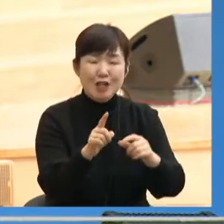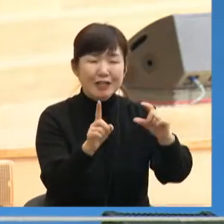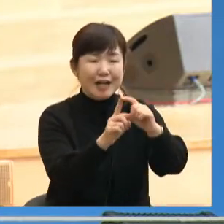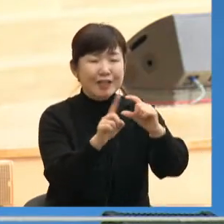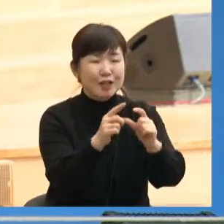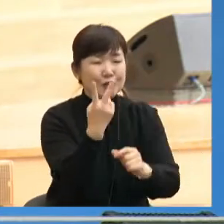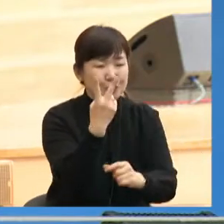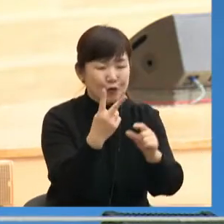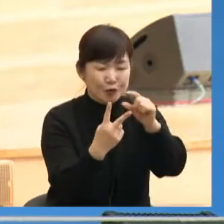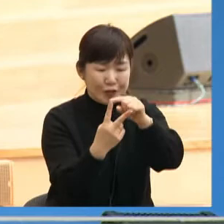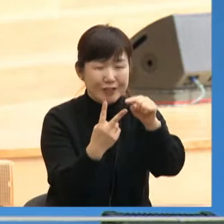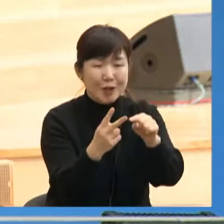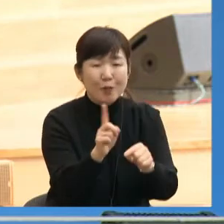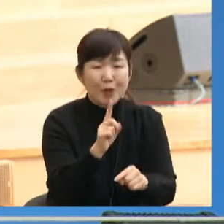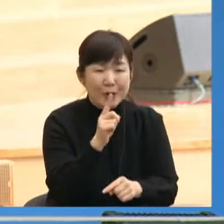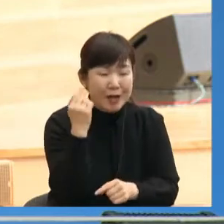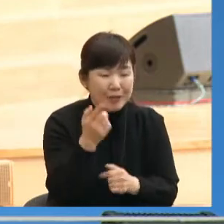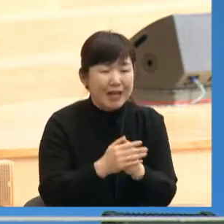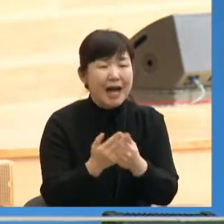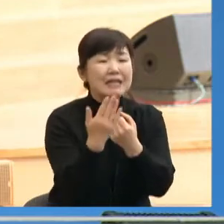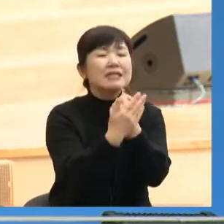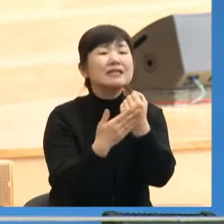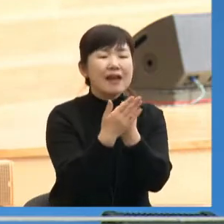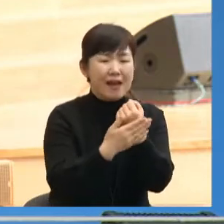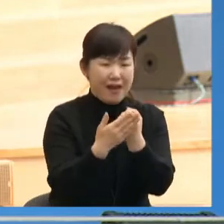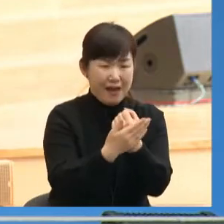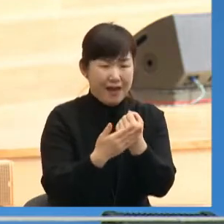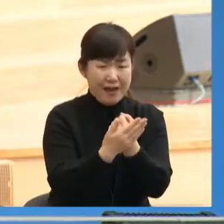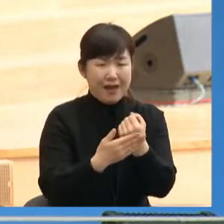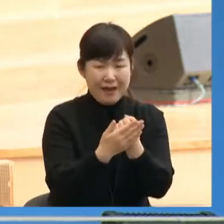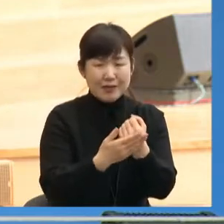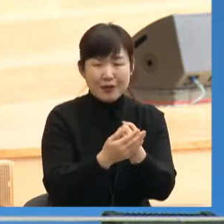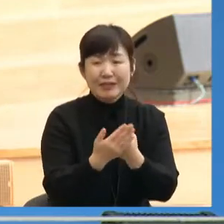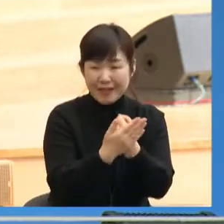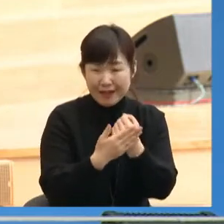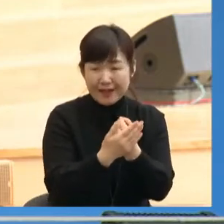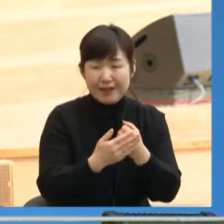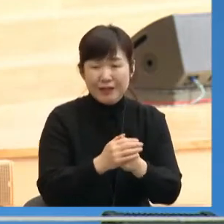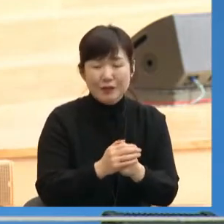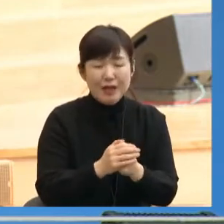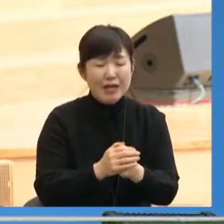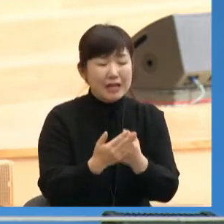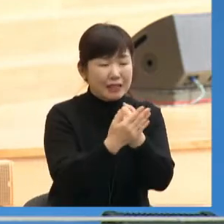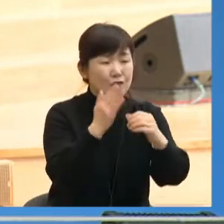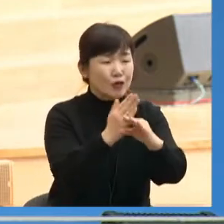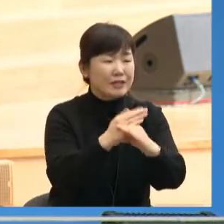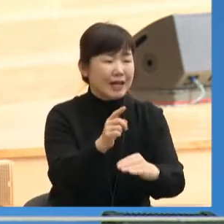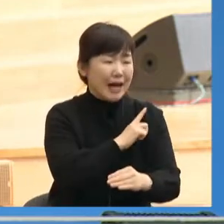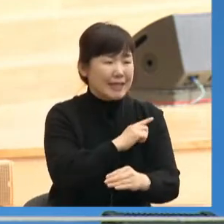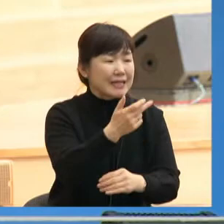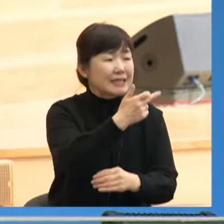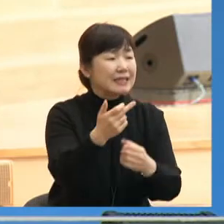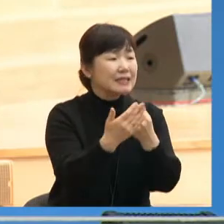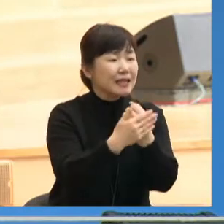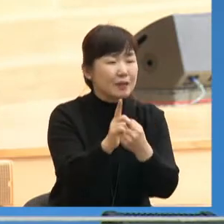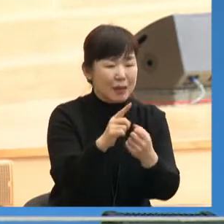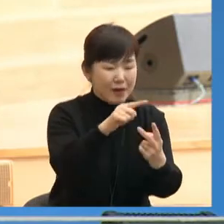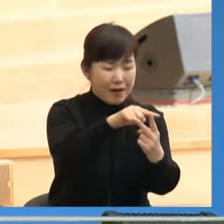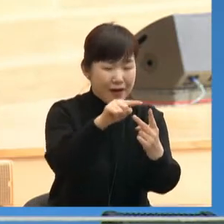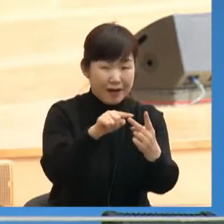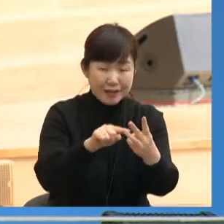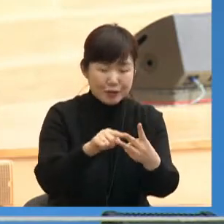은혜. 무비보셋에게 지금 은혜가 임했어요. 은혜 중에서도 가장 강력한 은혜가 뭐냐면 헤세드의